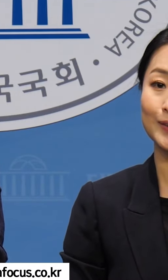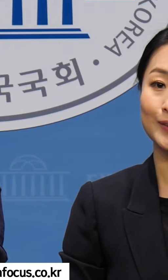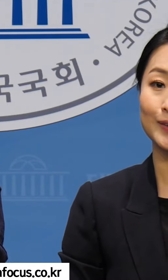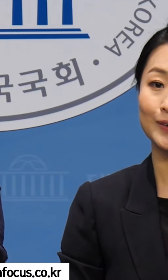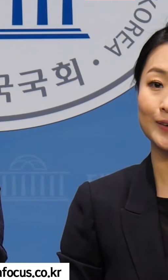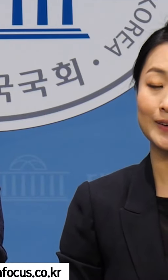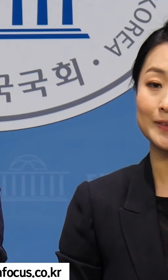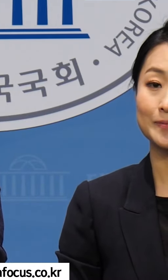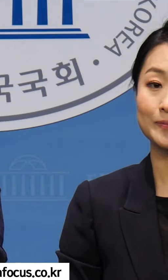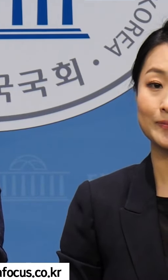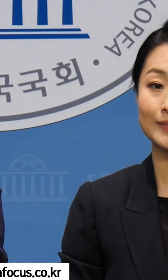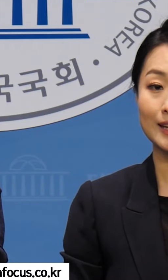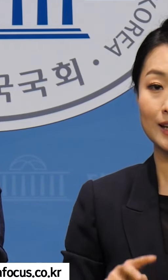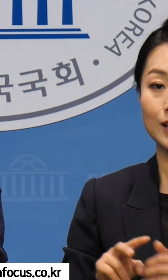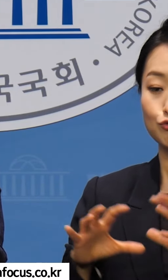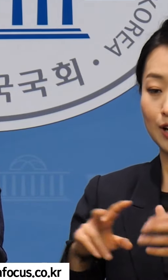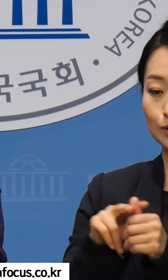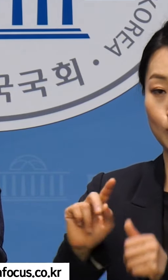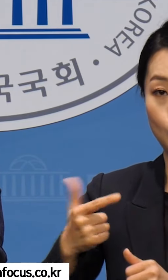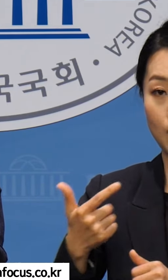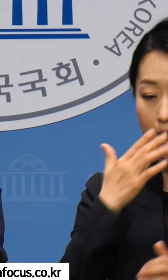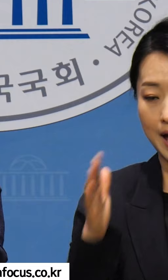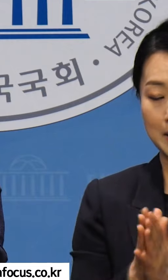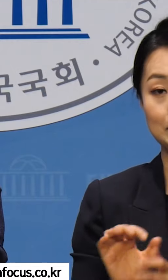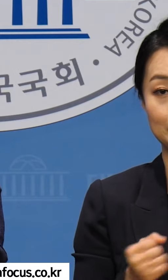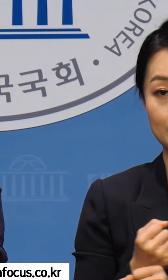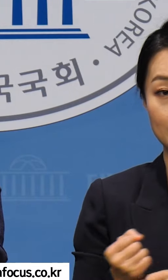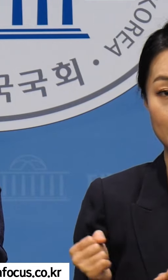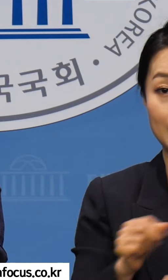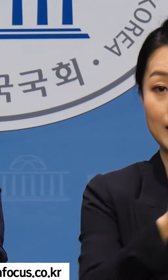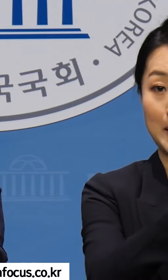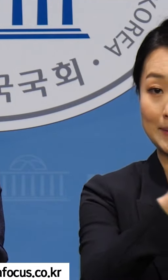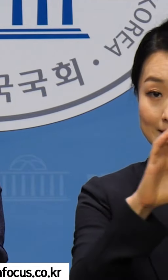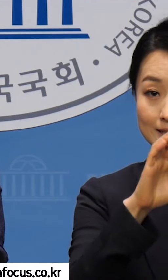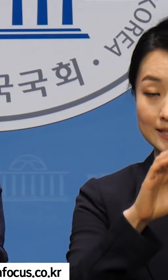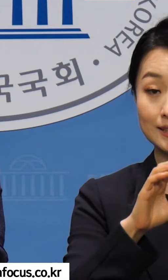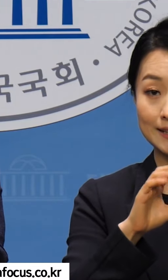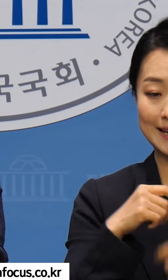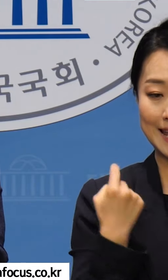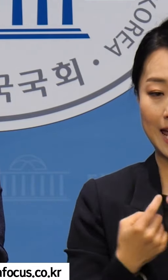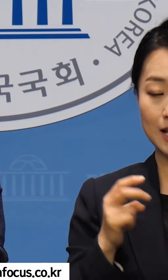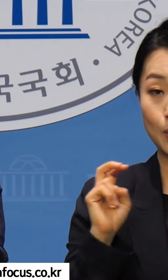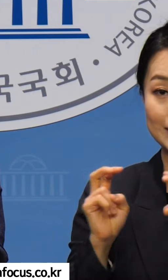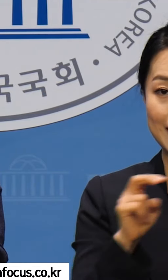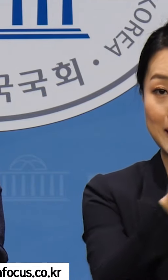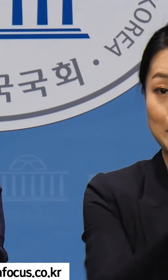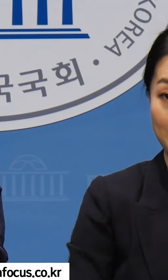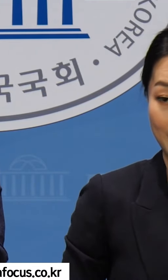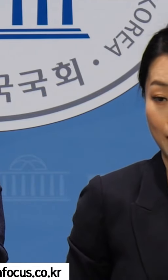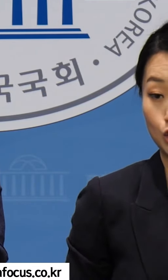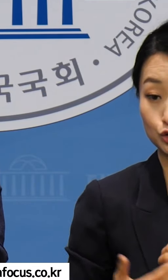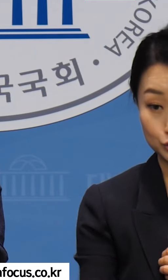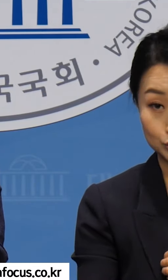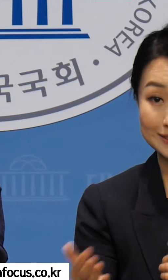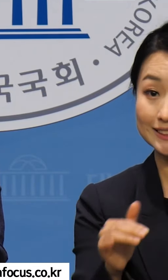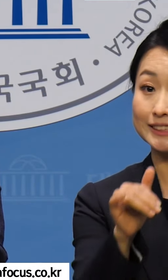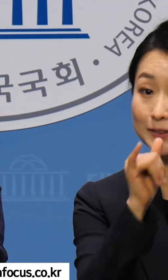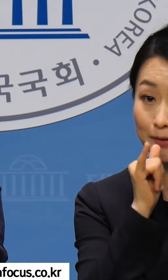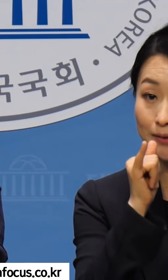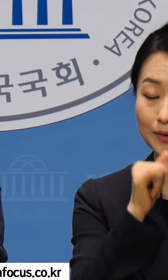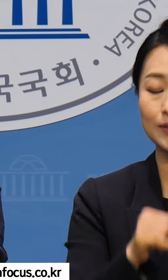있습니다 정보기관과 결하여 공영방송 화 했다면 이진숙